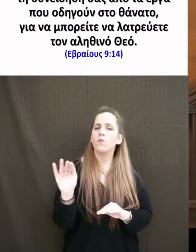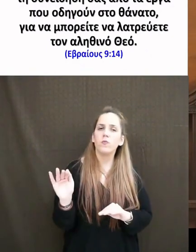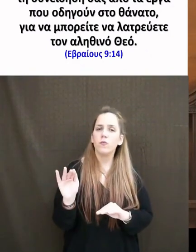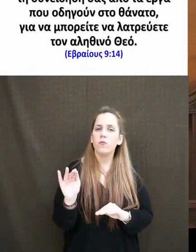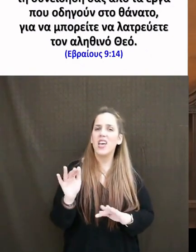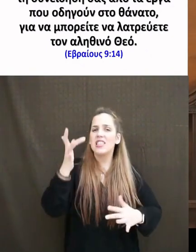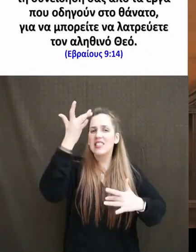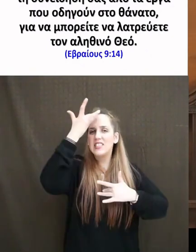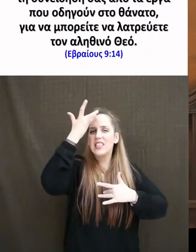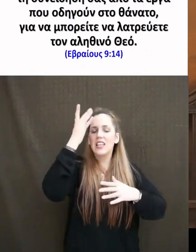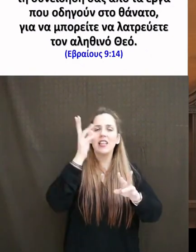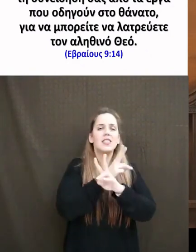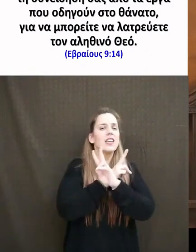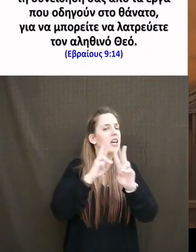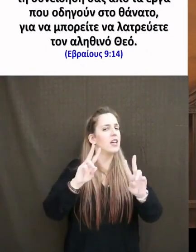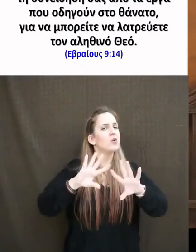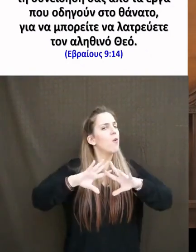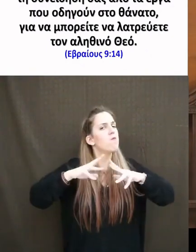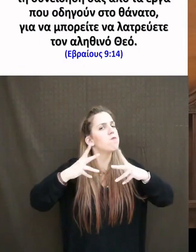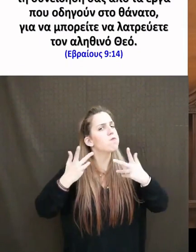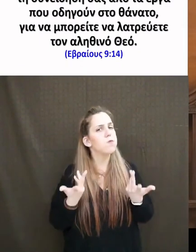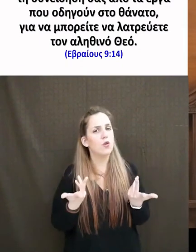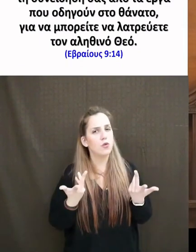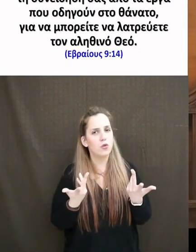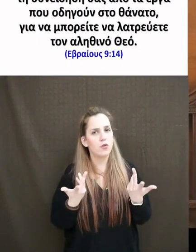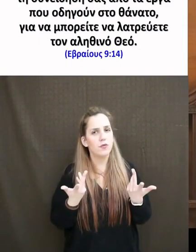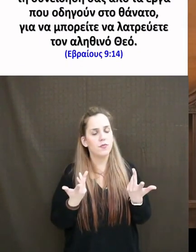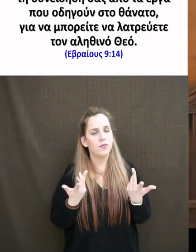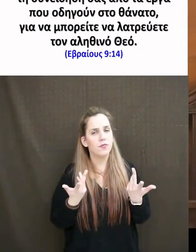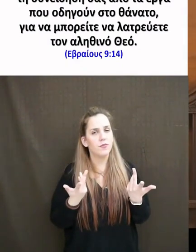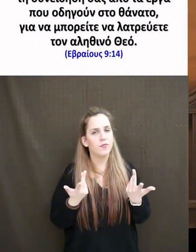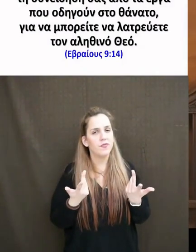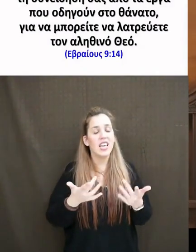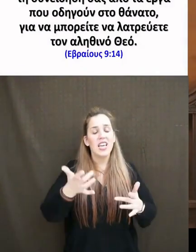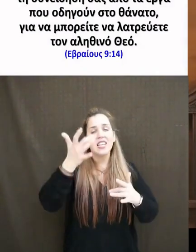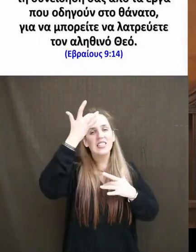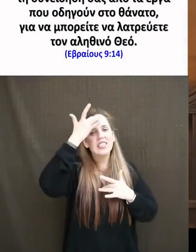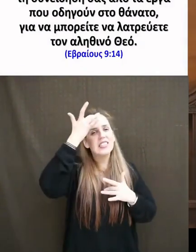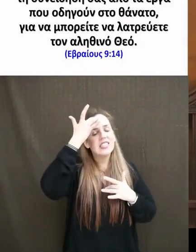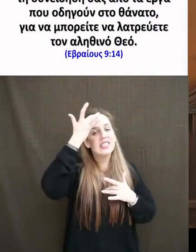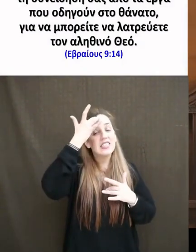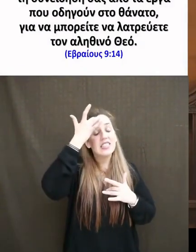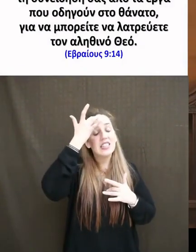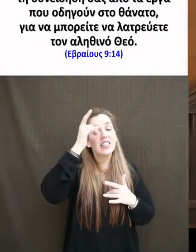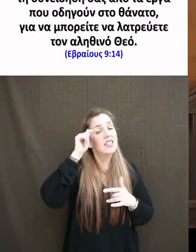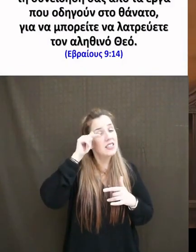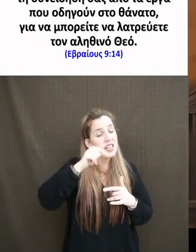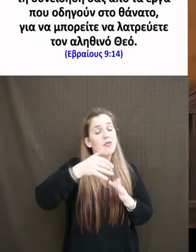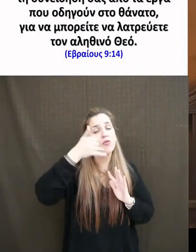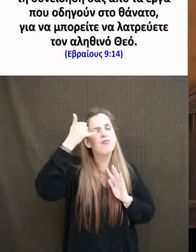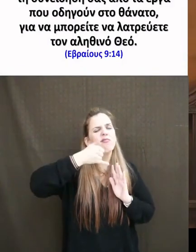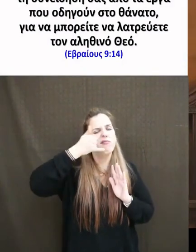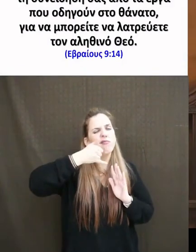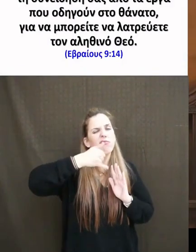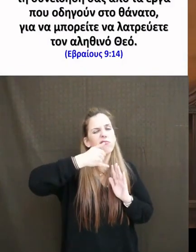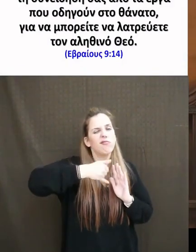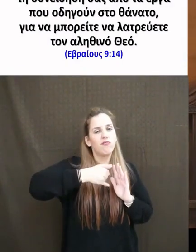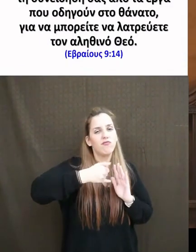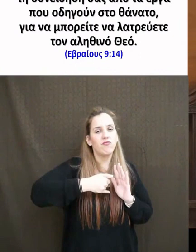Η συνείδηση είναι κάτι πιο βαθύ από τις πράξεις. Η συνείδηση είναι αυτό που βαθιά μέσα μου θεωρώ σωστό και